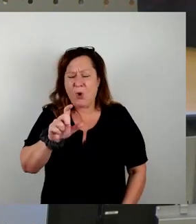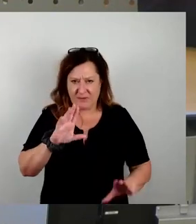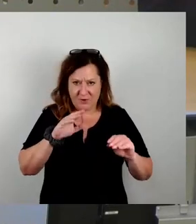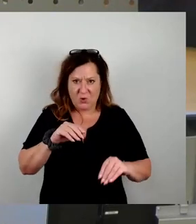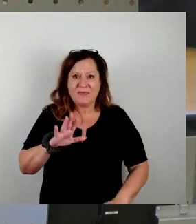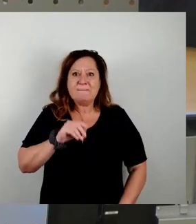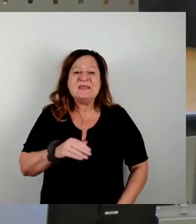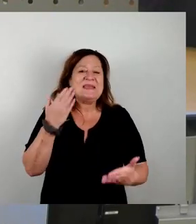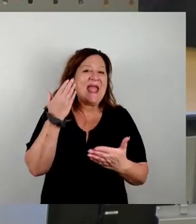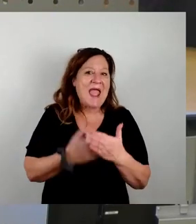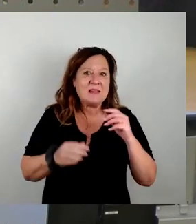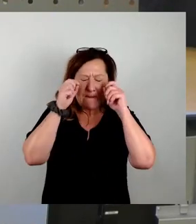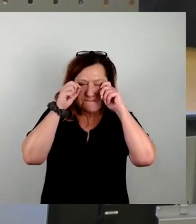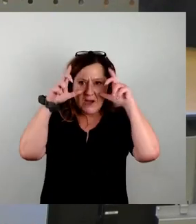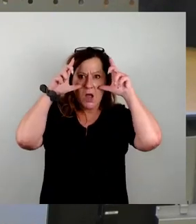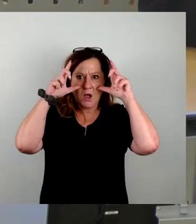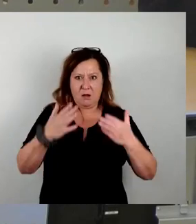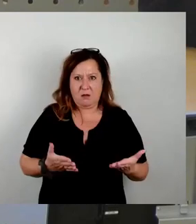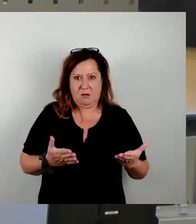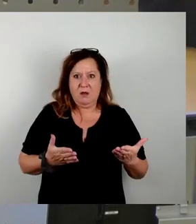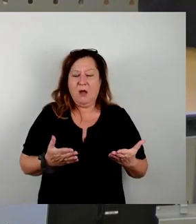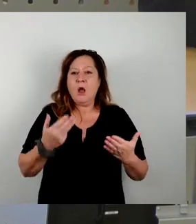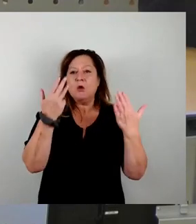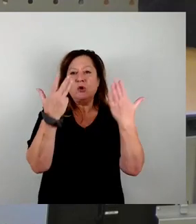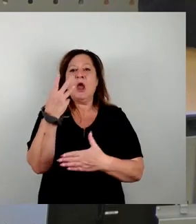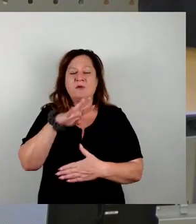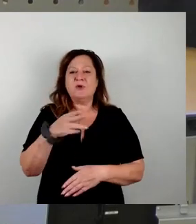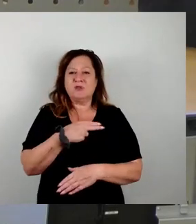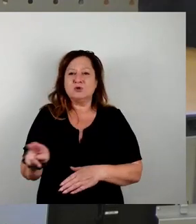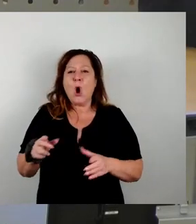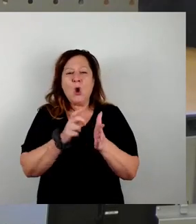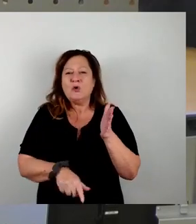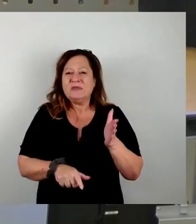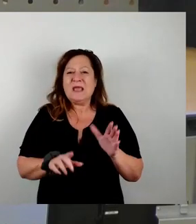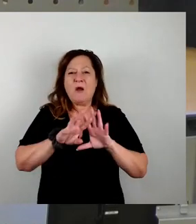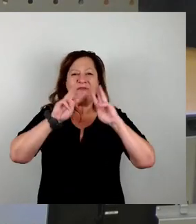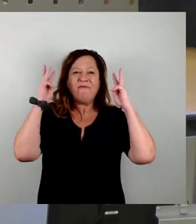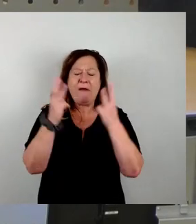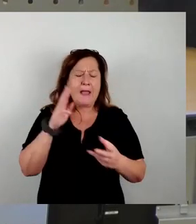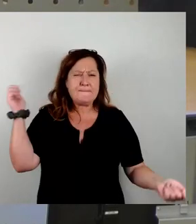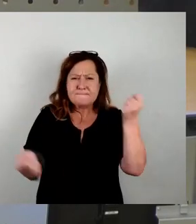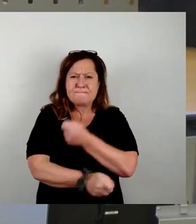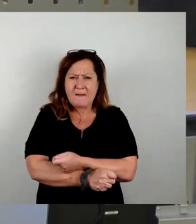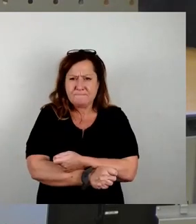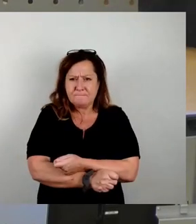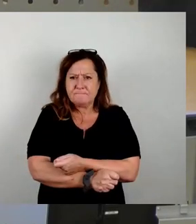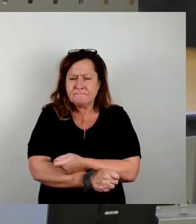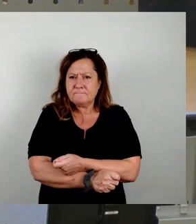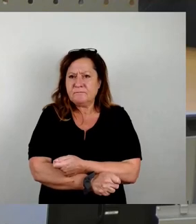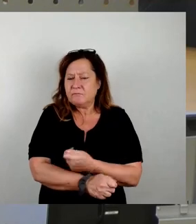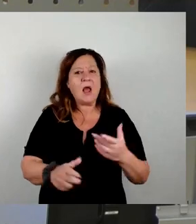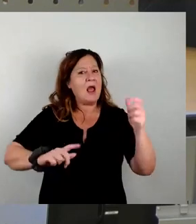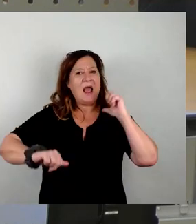Sie aufwachen. Das 49-Euro-Ticket hat die Welt fundamental verändert. Leider hat es so gut wie